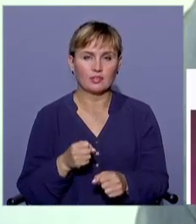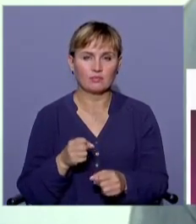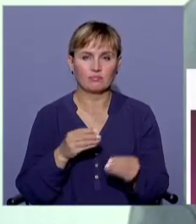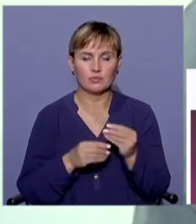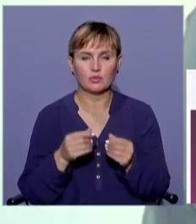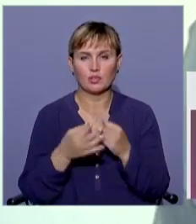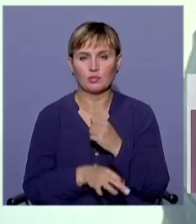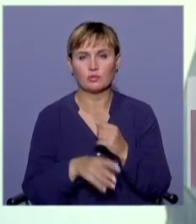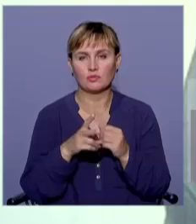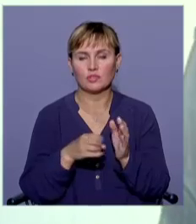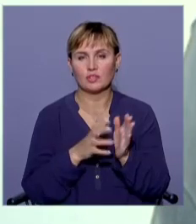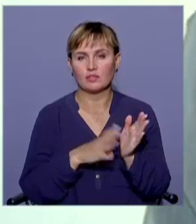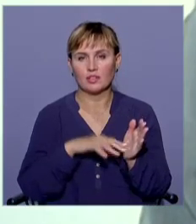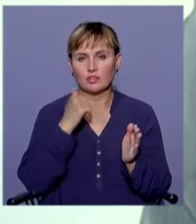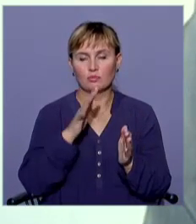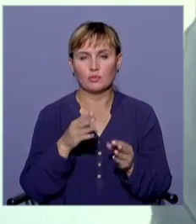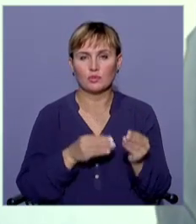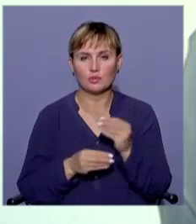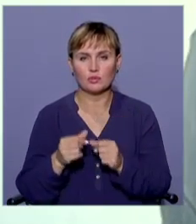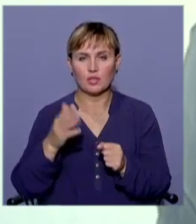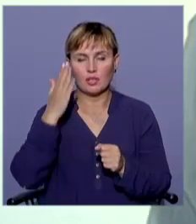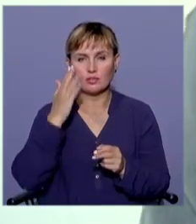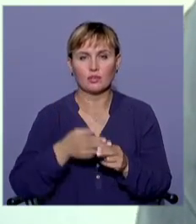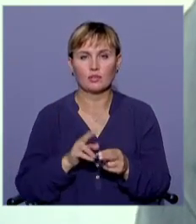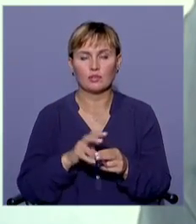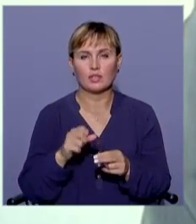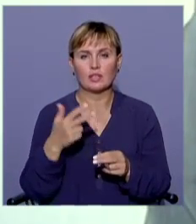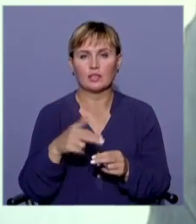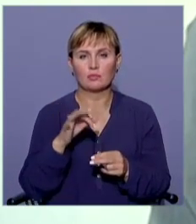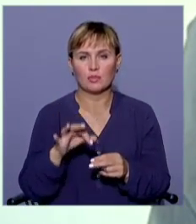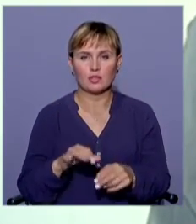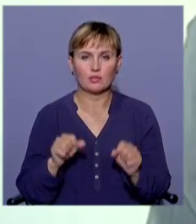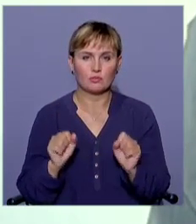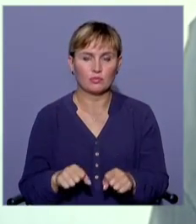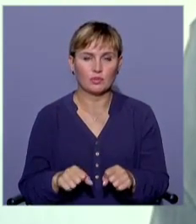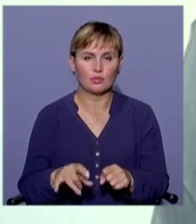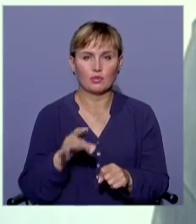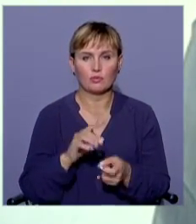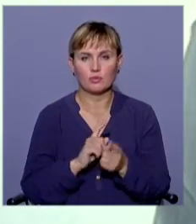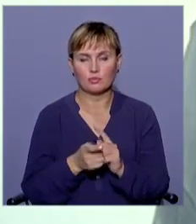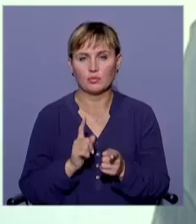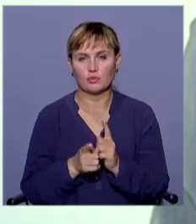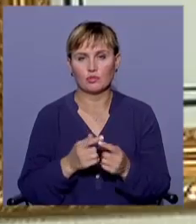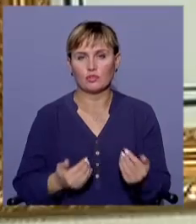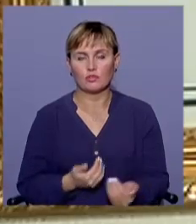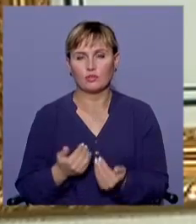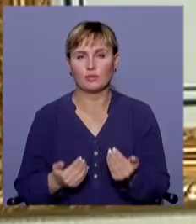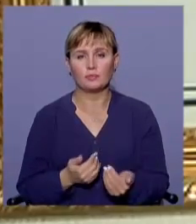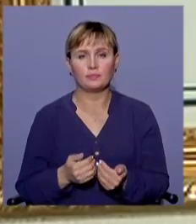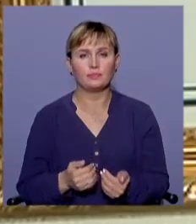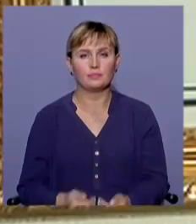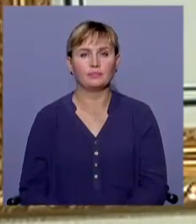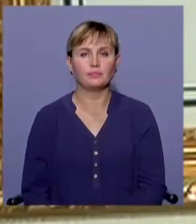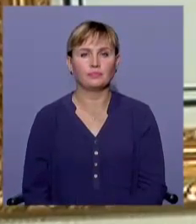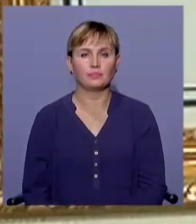концу 2019 года будет искусственный разум, который на 30% сможет робот заменить сурдопереводчика живого. Ильзат